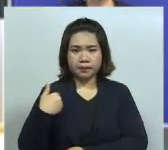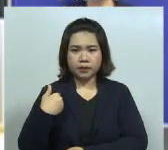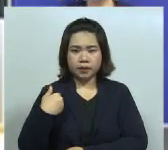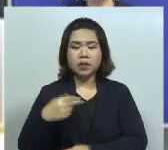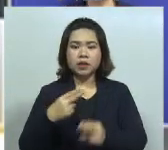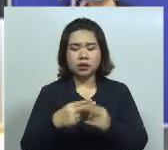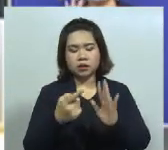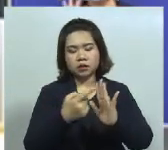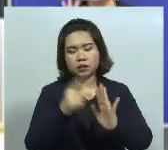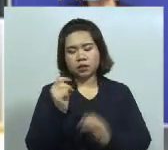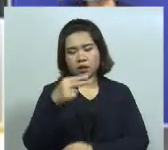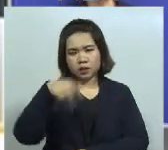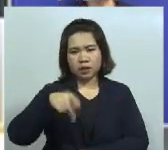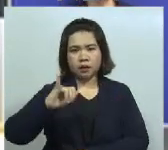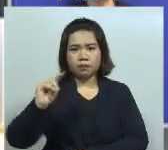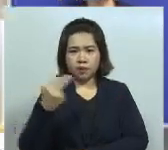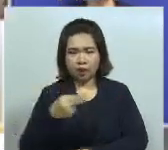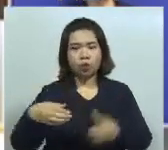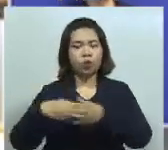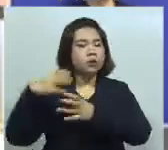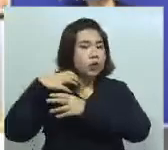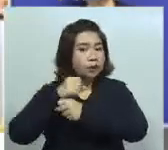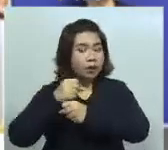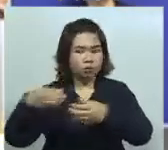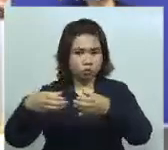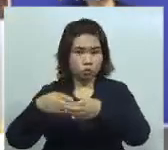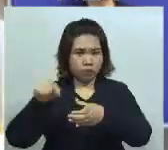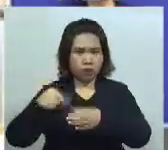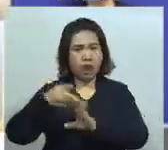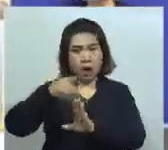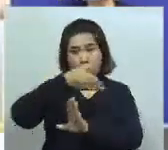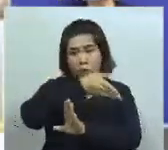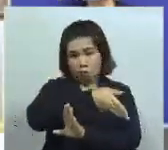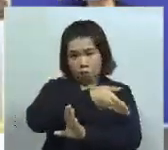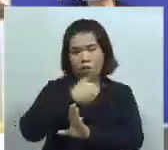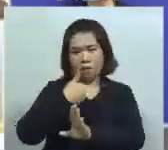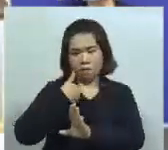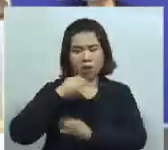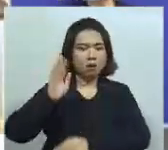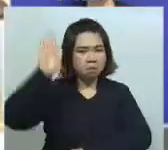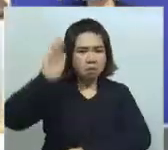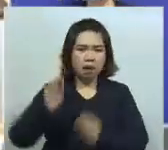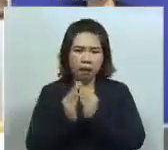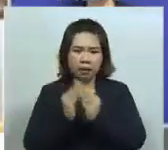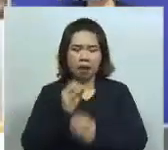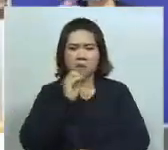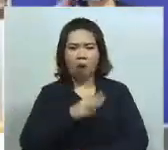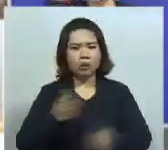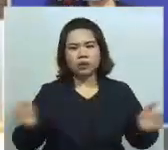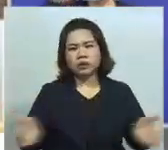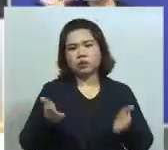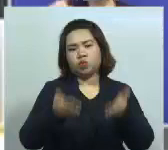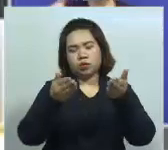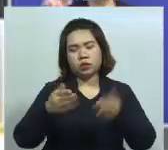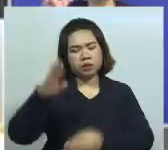ของนายเทพไทยเสนพงศ์ส.ส.พรรคประชาธิปัตย์ก็กล่าวก่อนที่จะมีการโหวตเนี่ยว่าจะไม่สนับสนุนพลเอก